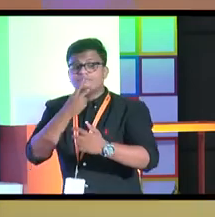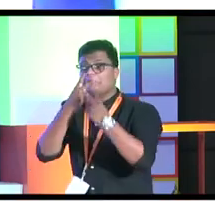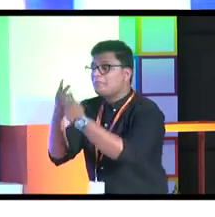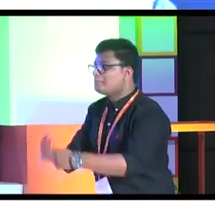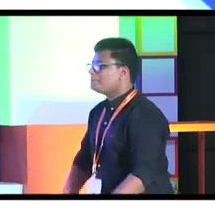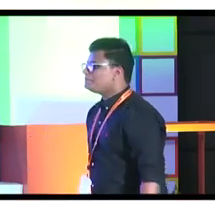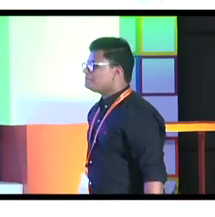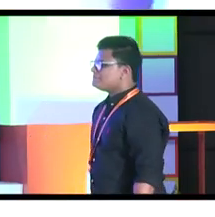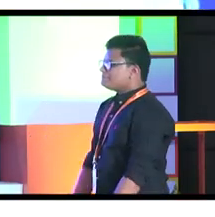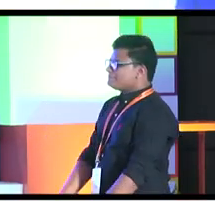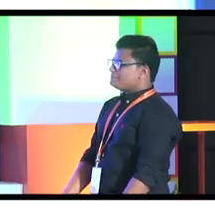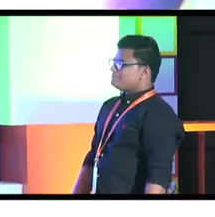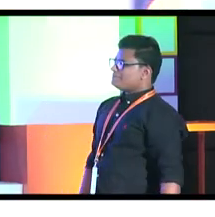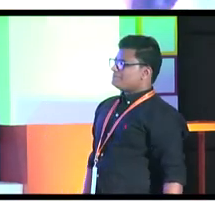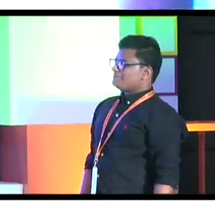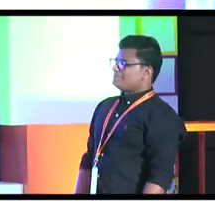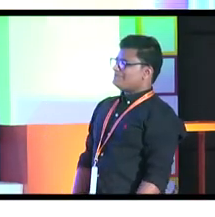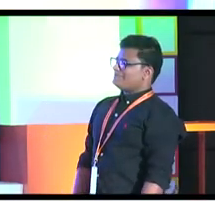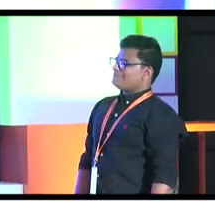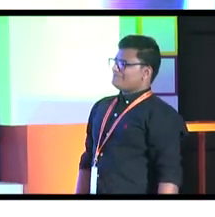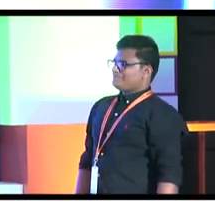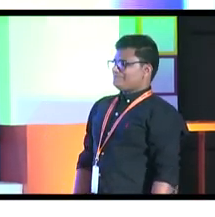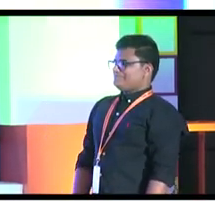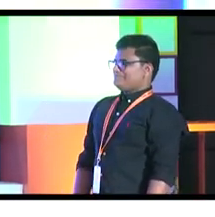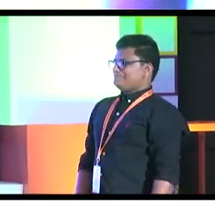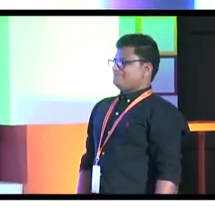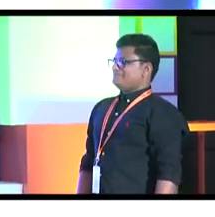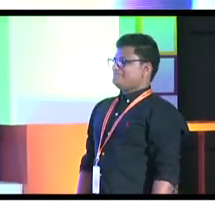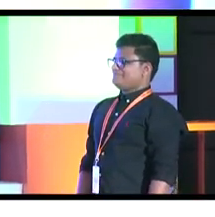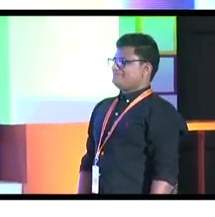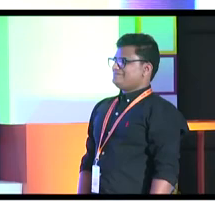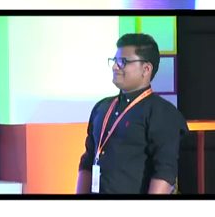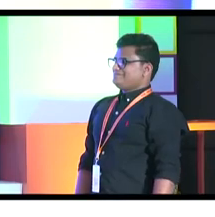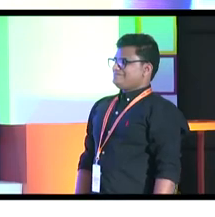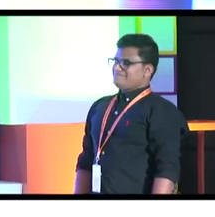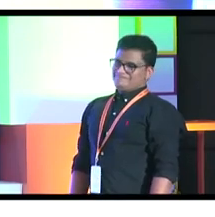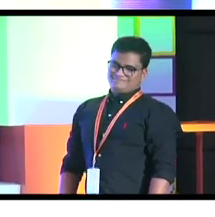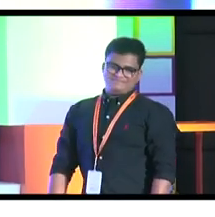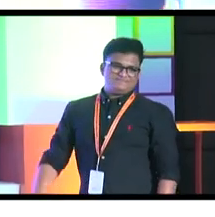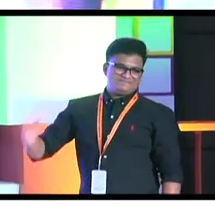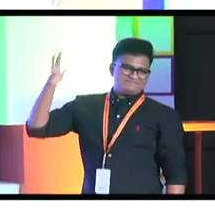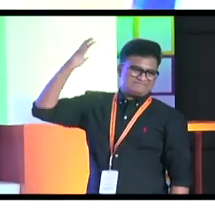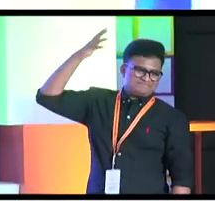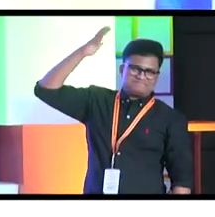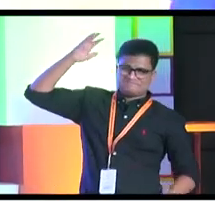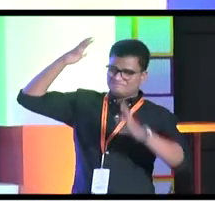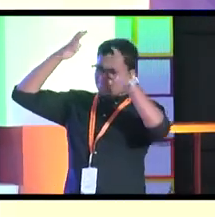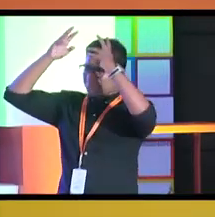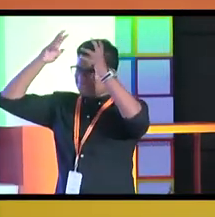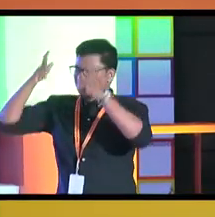ए ए बी बी. तो इस घटना के